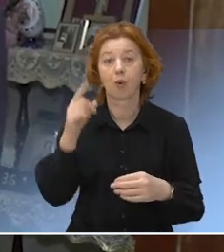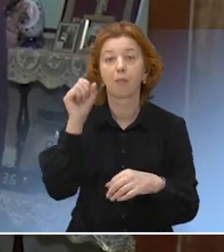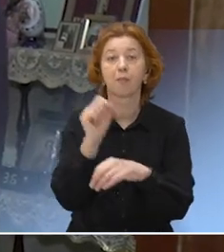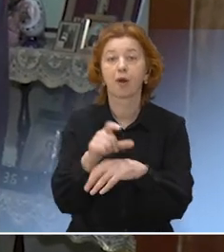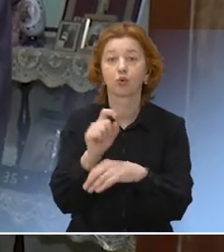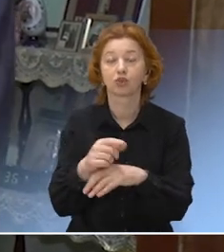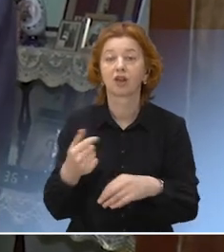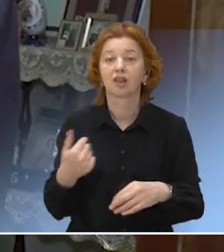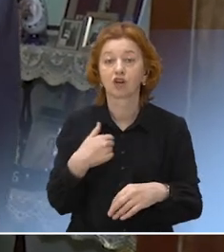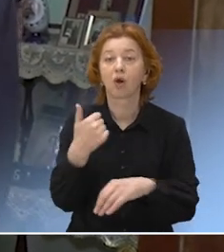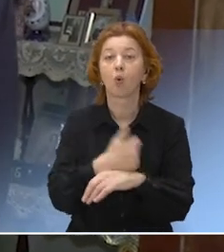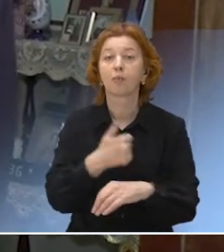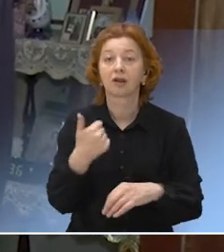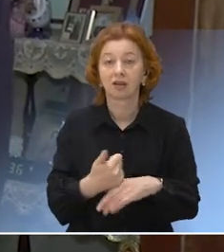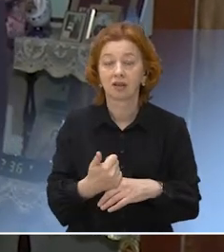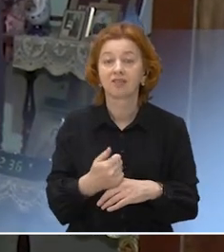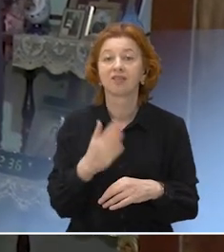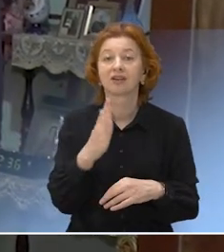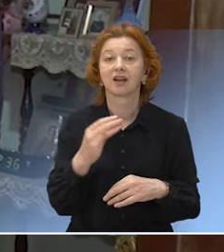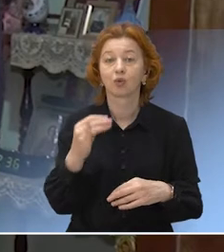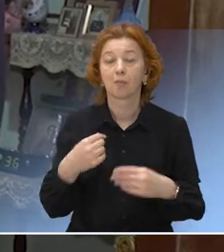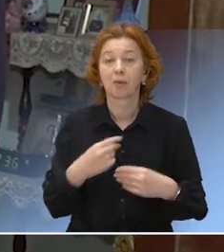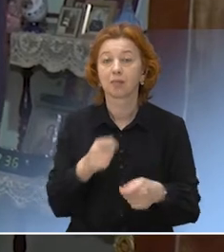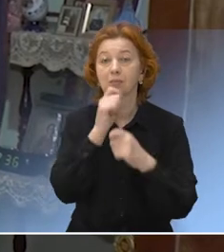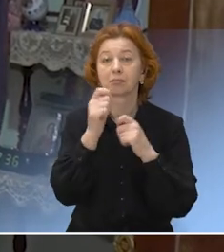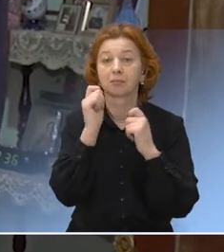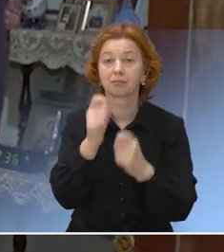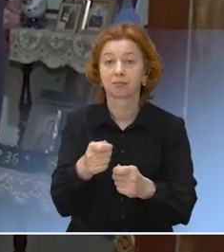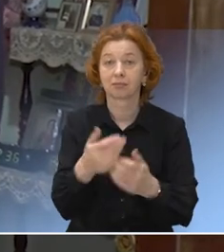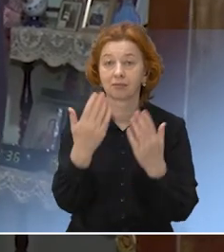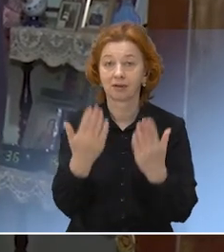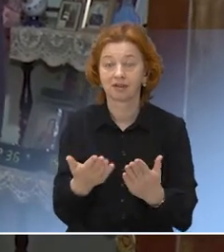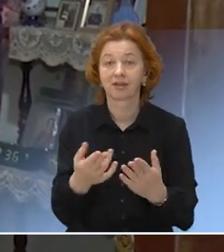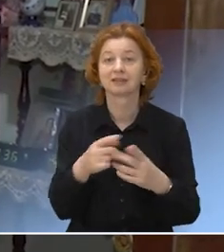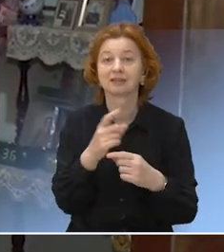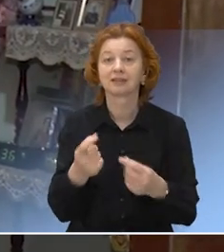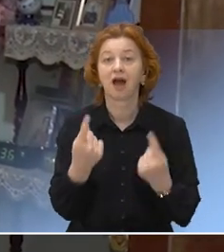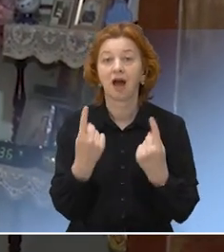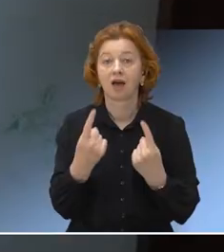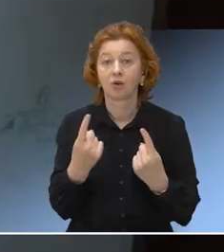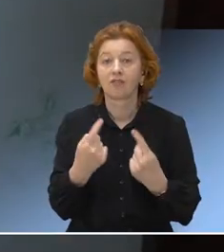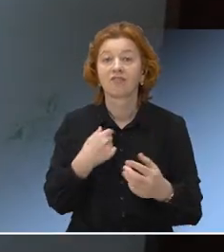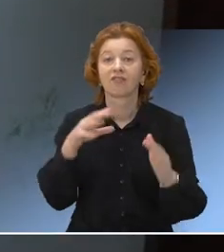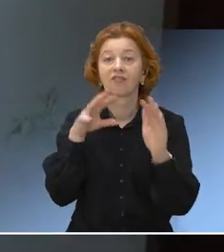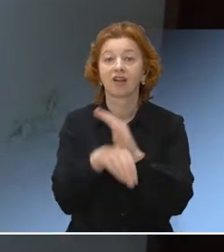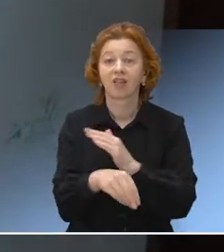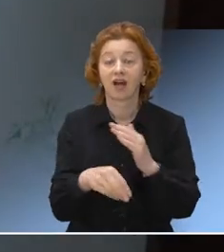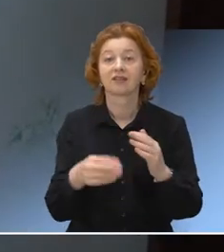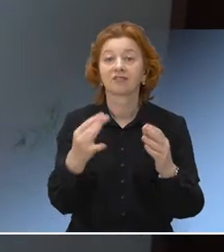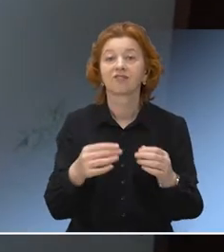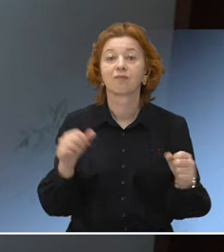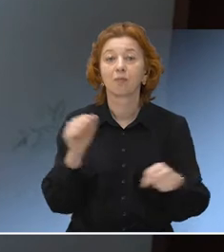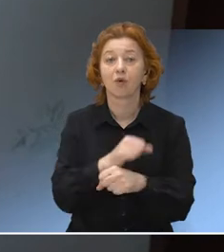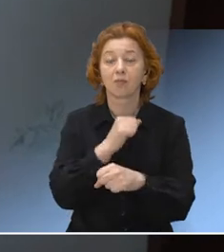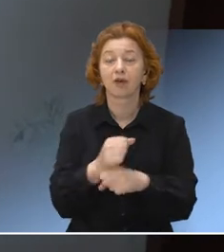по поручению нашего губернатора Голубева Василия Юрьевича мы вручаем вам поздравления за значительный, за огромный вклад